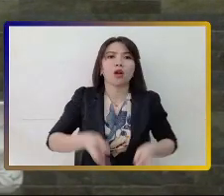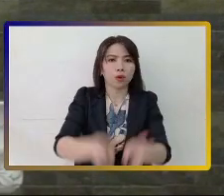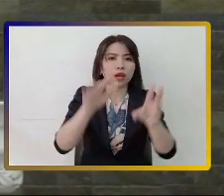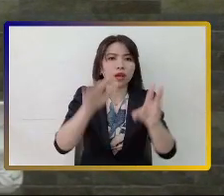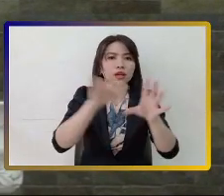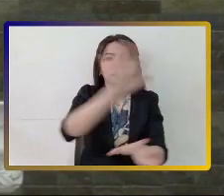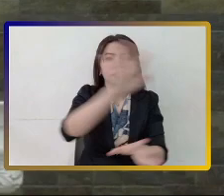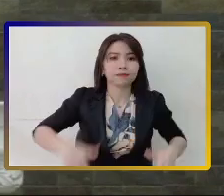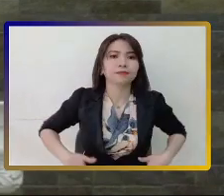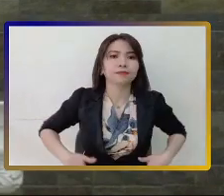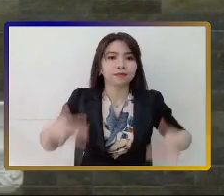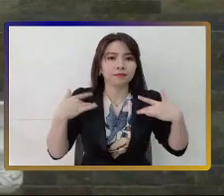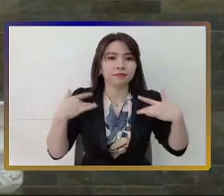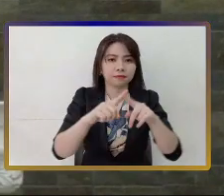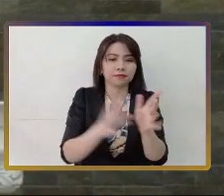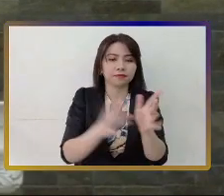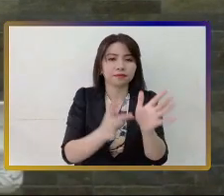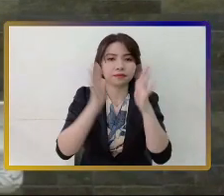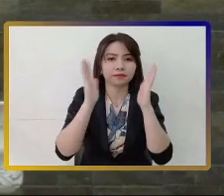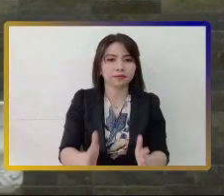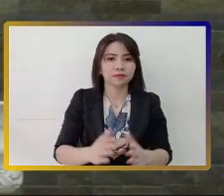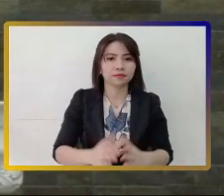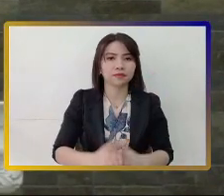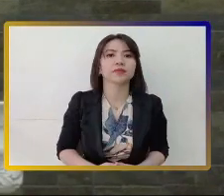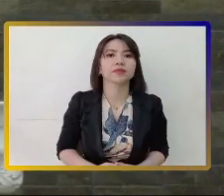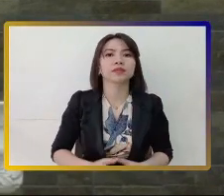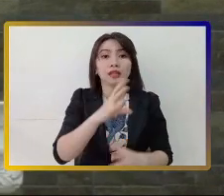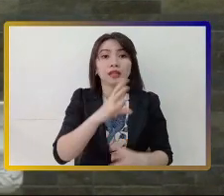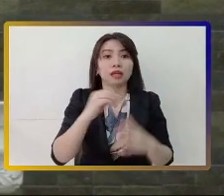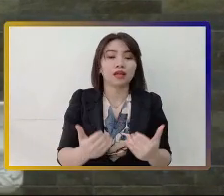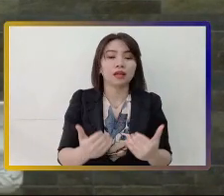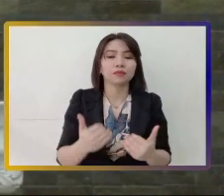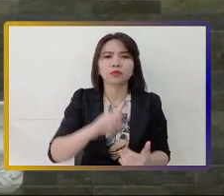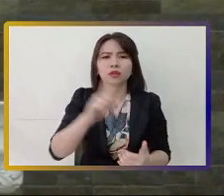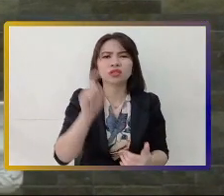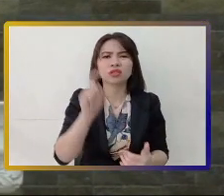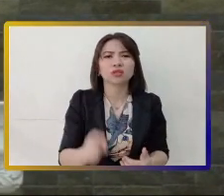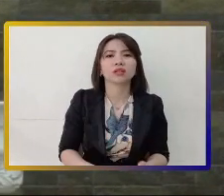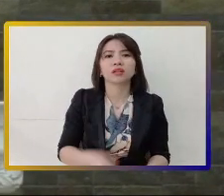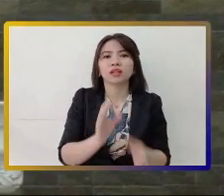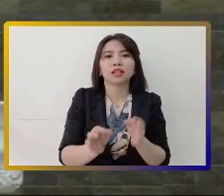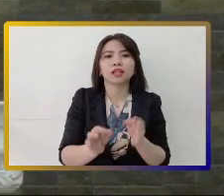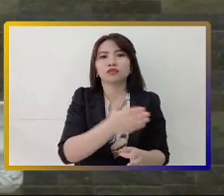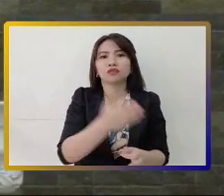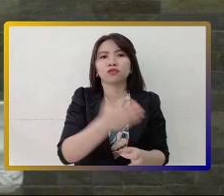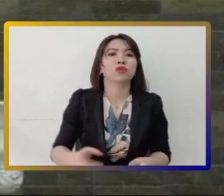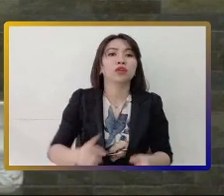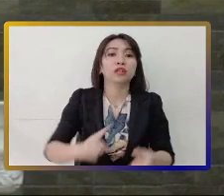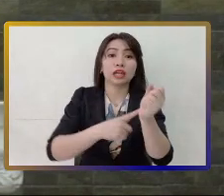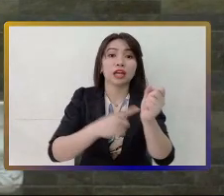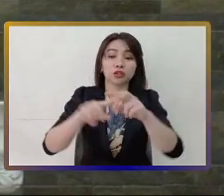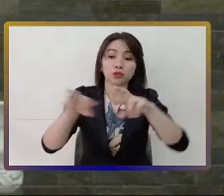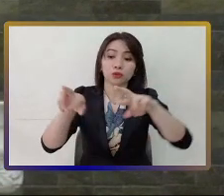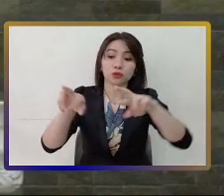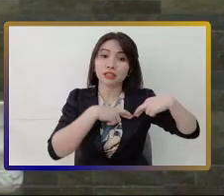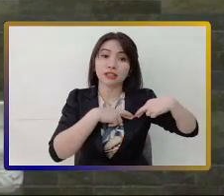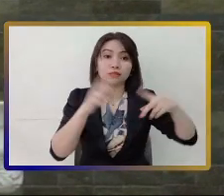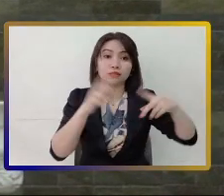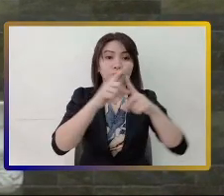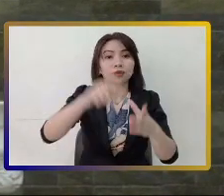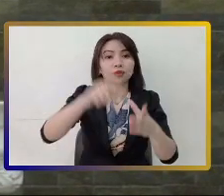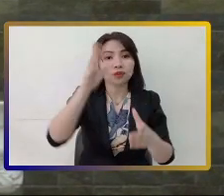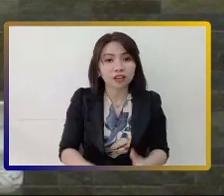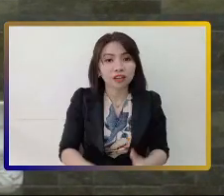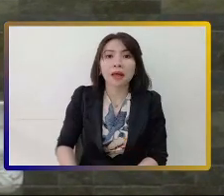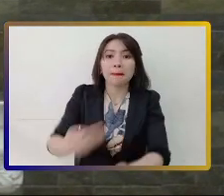me this morning na nagsimula kang tanggapin ang salita ng Diyos, doon bumalik ang iyong kagalakan, doon bumalik muli